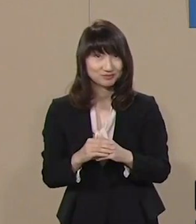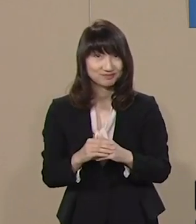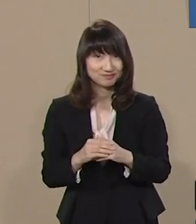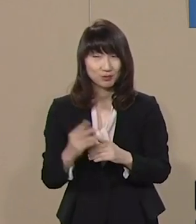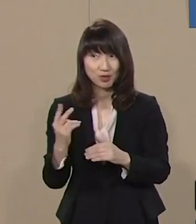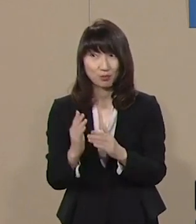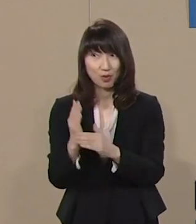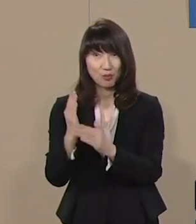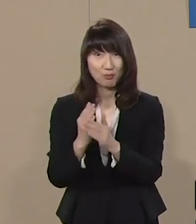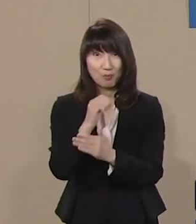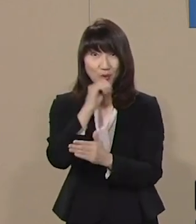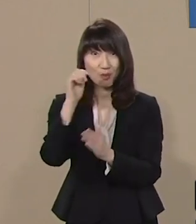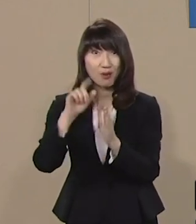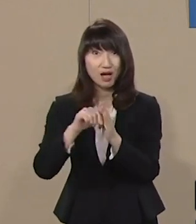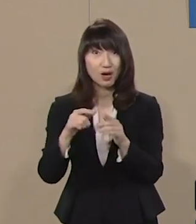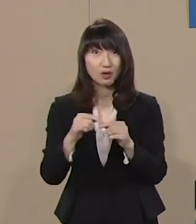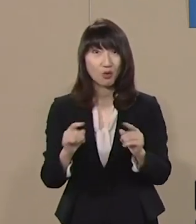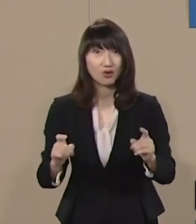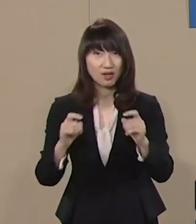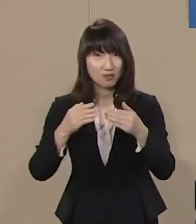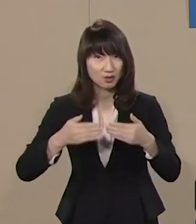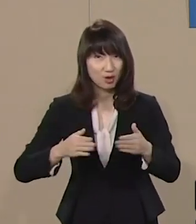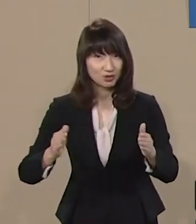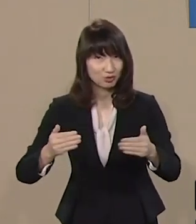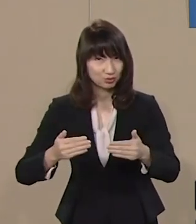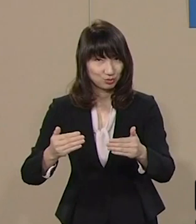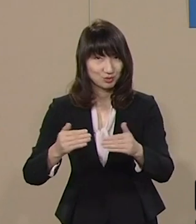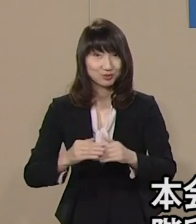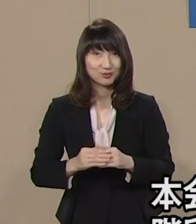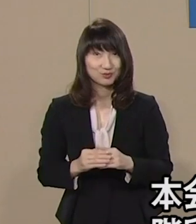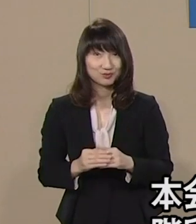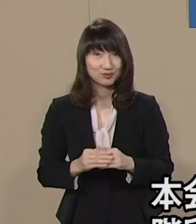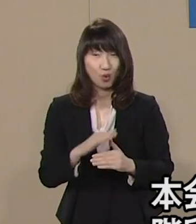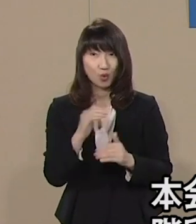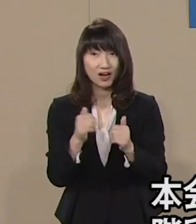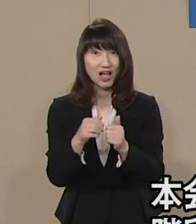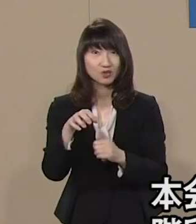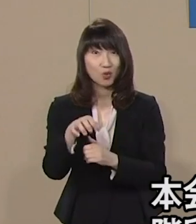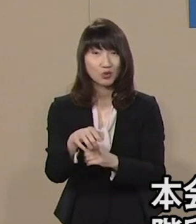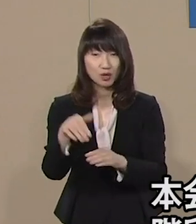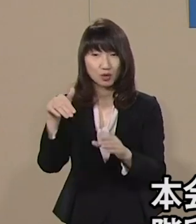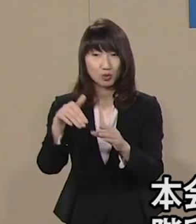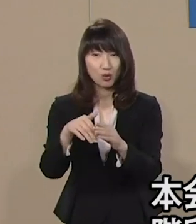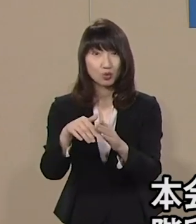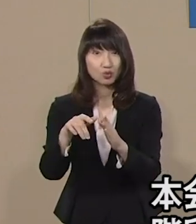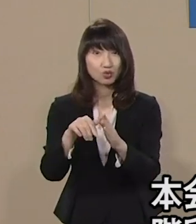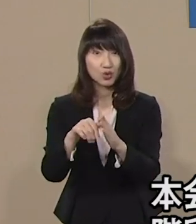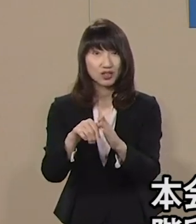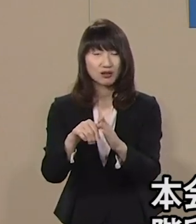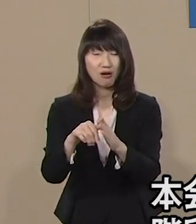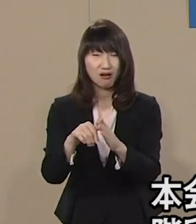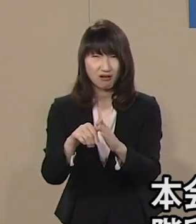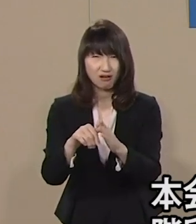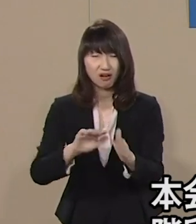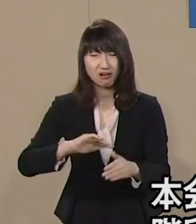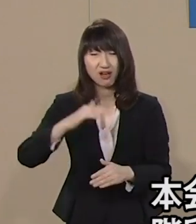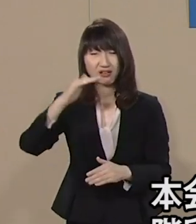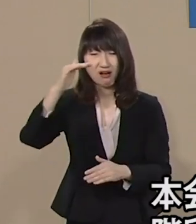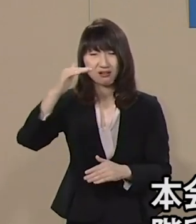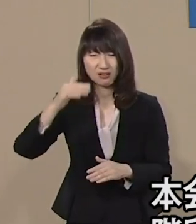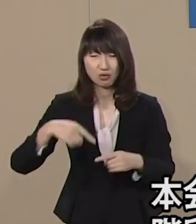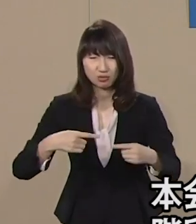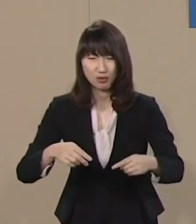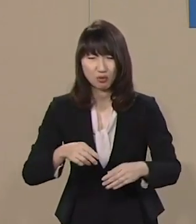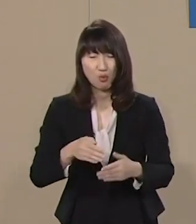晴れて2人が当選すれば国会のバリアフリ確実に進みます本会議場で投票する際階段上れない車椅子はどう